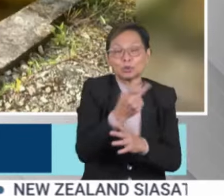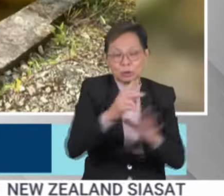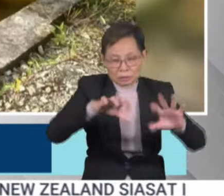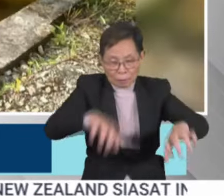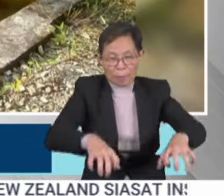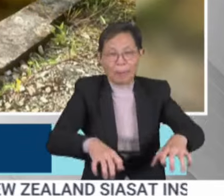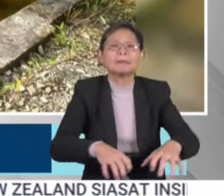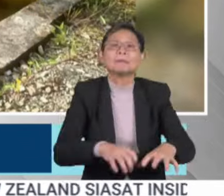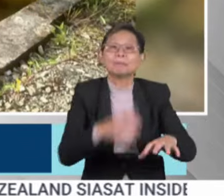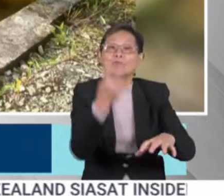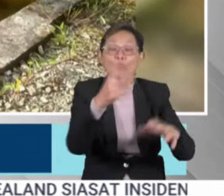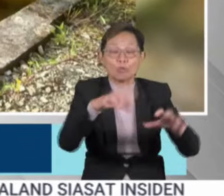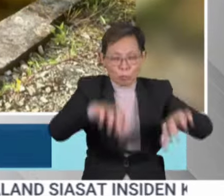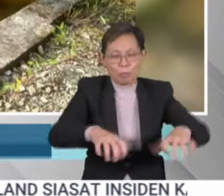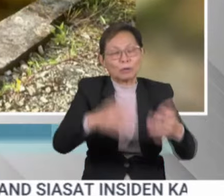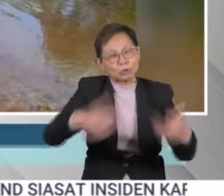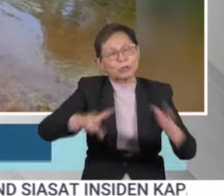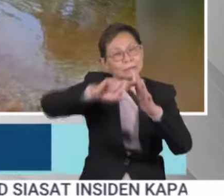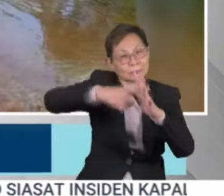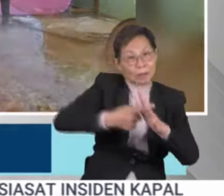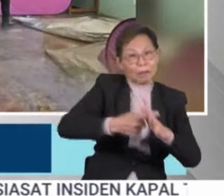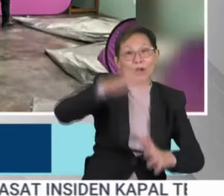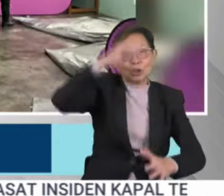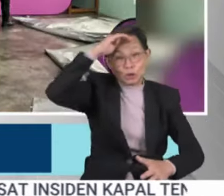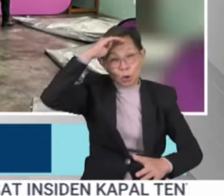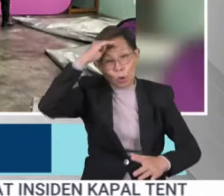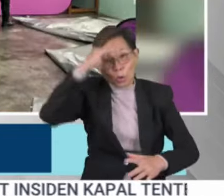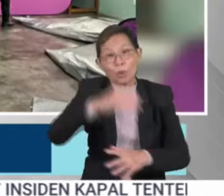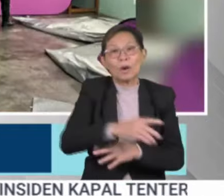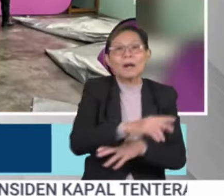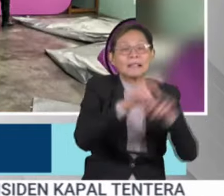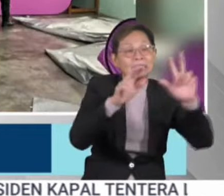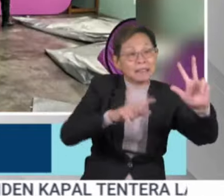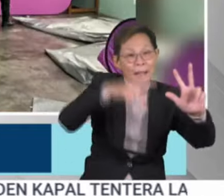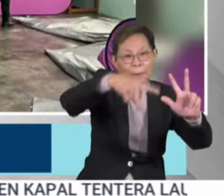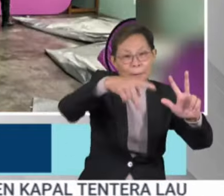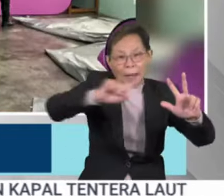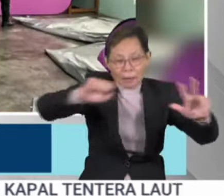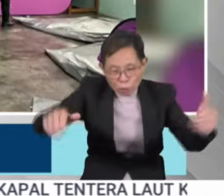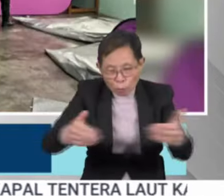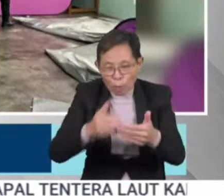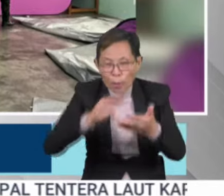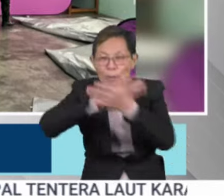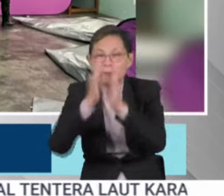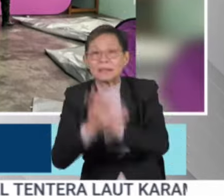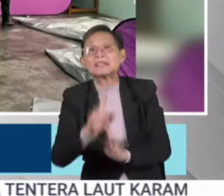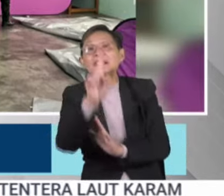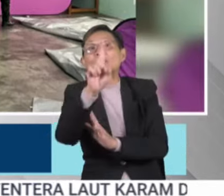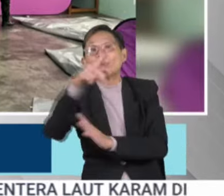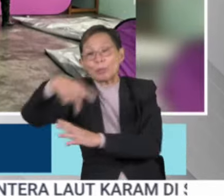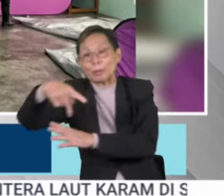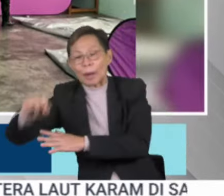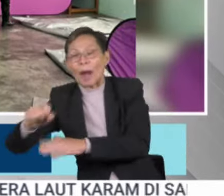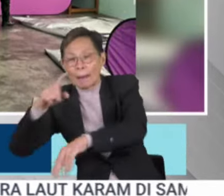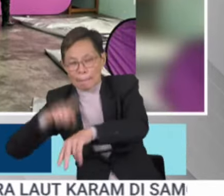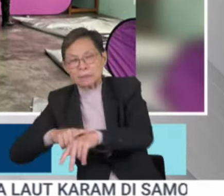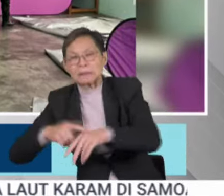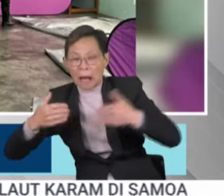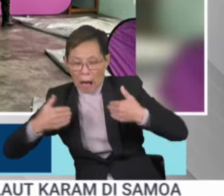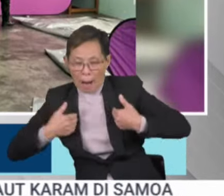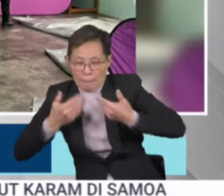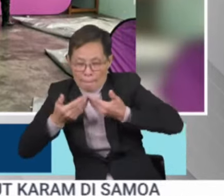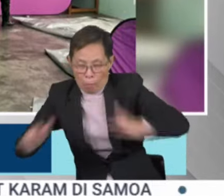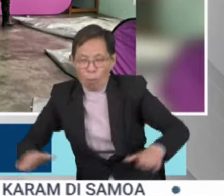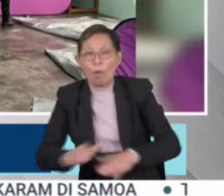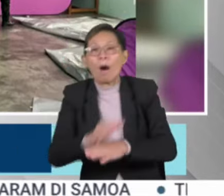Amin, Bagan Serai. Di Johor pula, 3 PPS ditutup menjadikan hanya 1 PPS masih beroperasi di